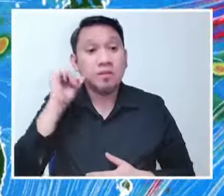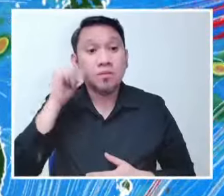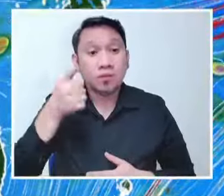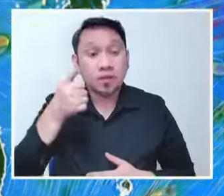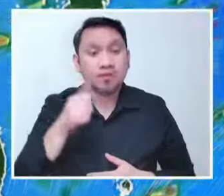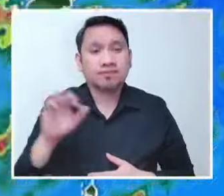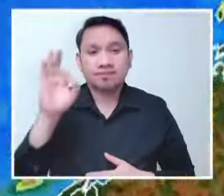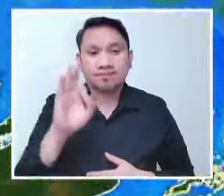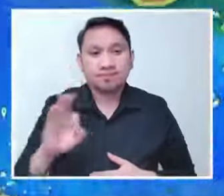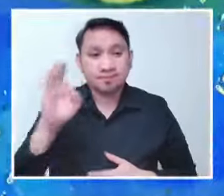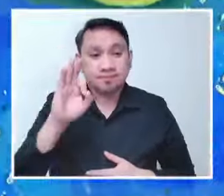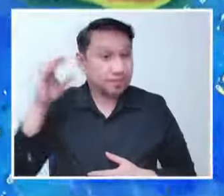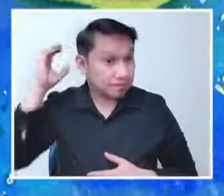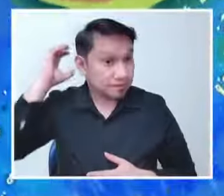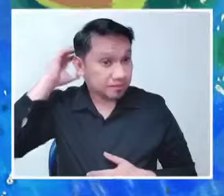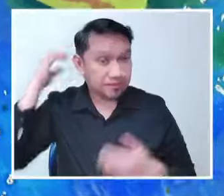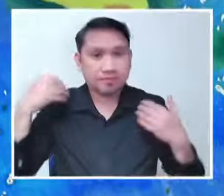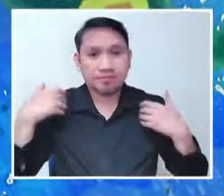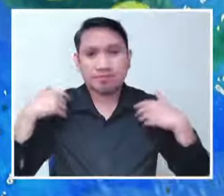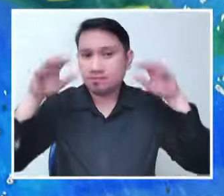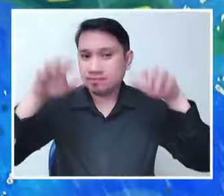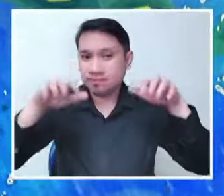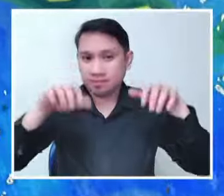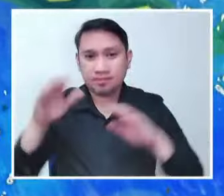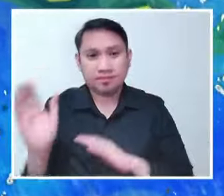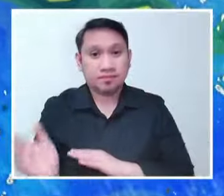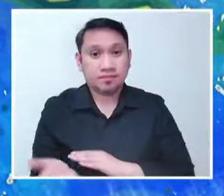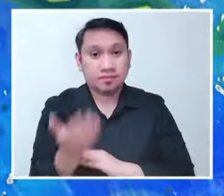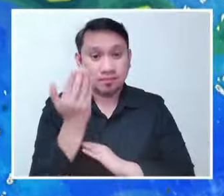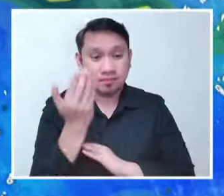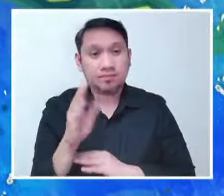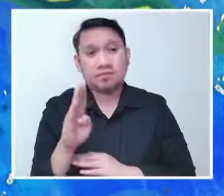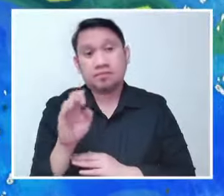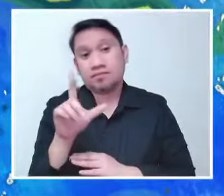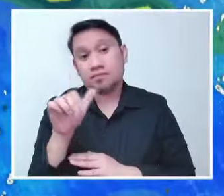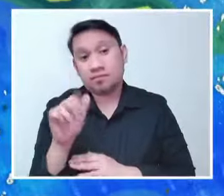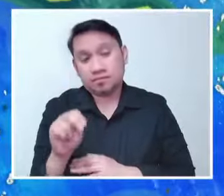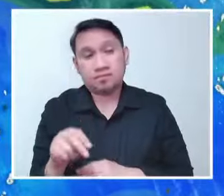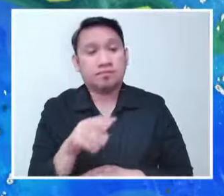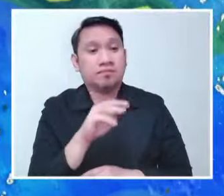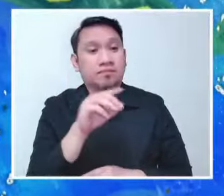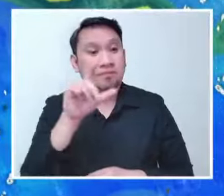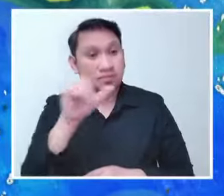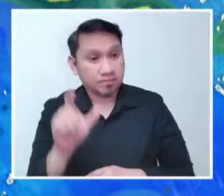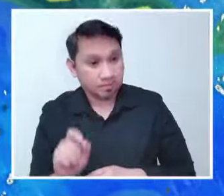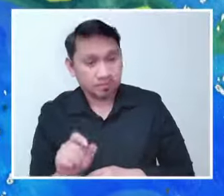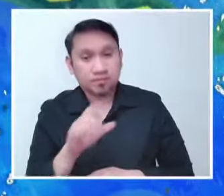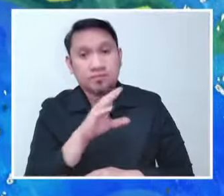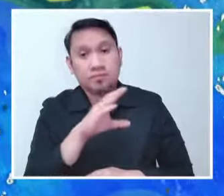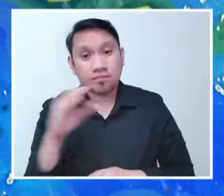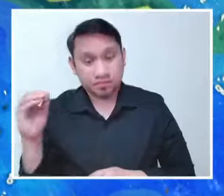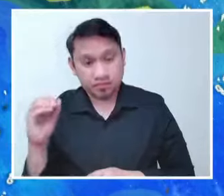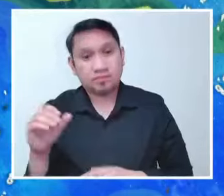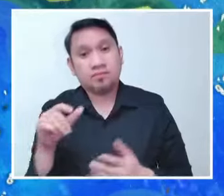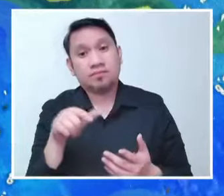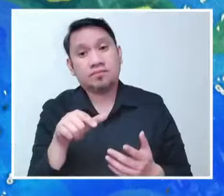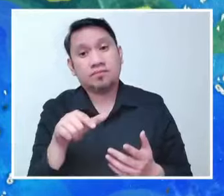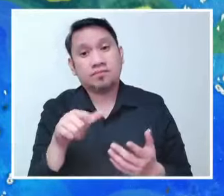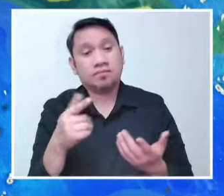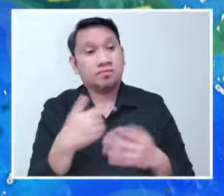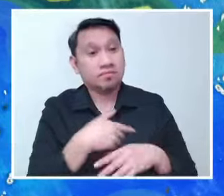Biyernes sa Mindanao, uulan na po bandang umaga dyan sa may Basilan, Maguindanao, ilang bahagi ng Sogsergen at maging sa may